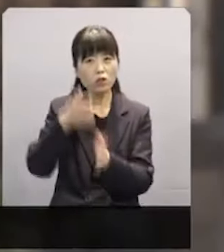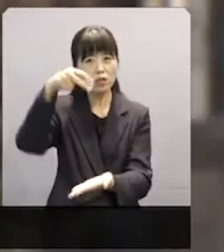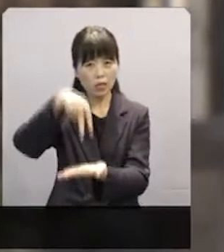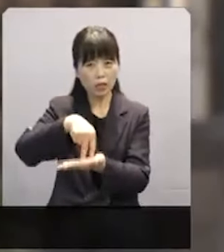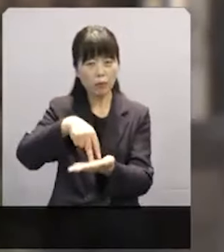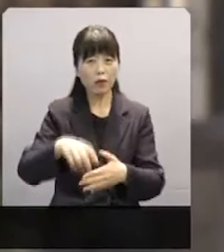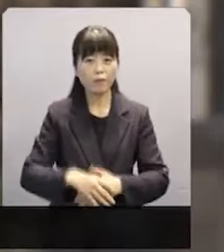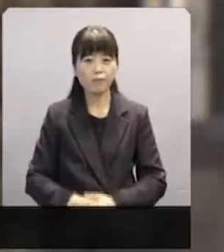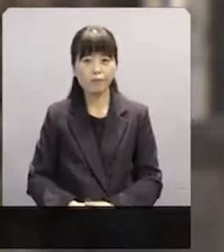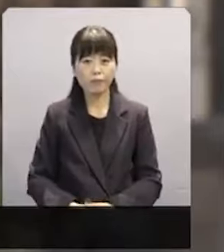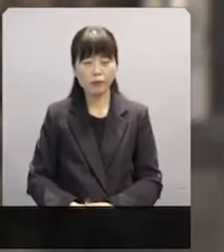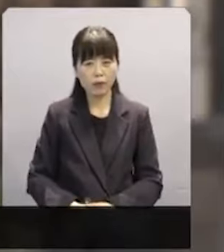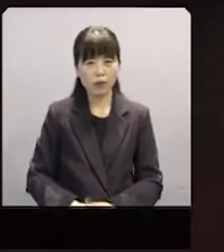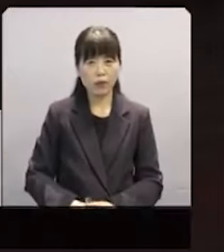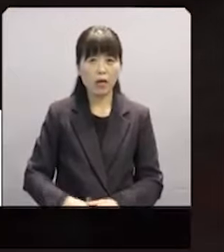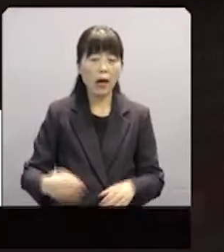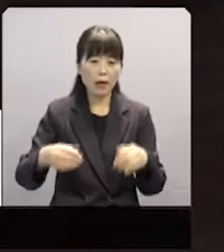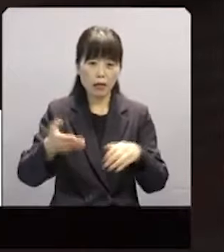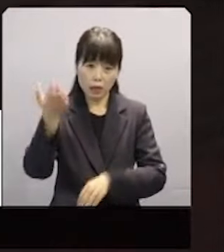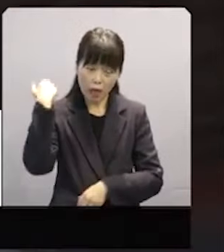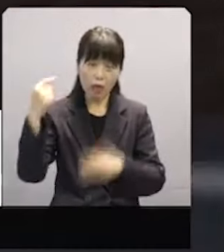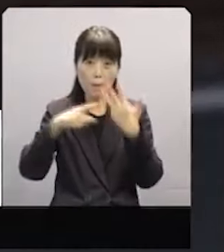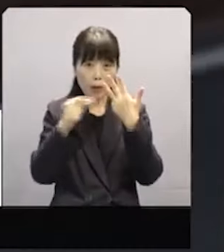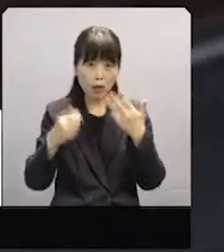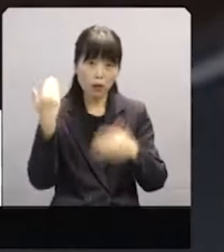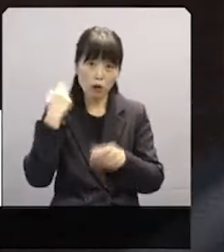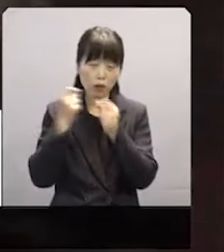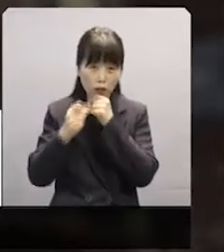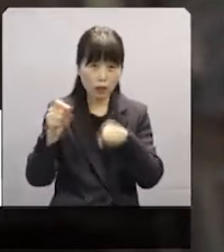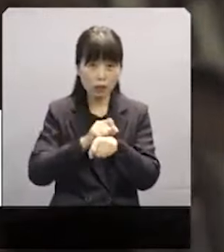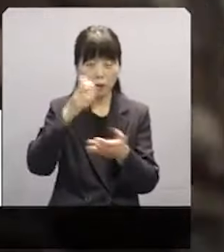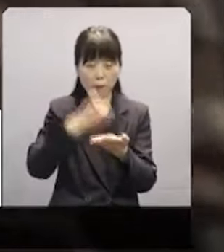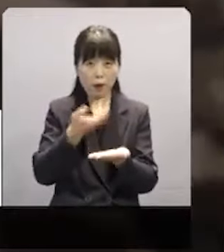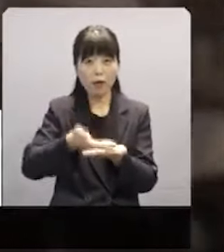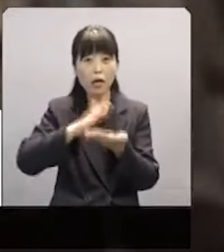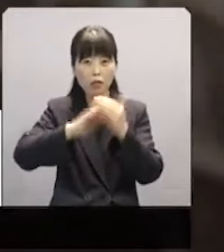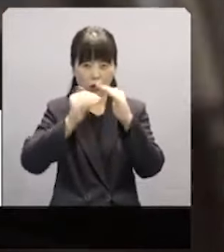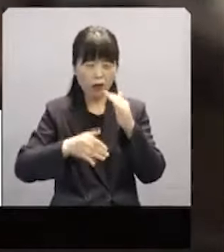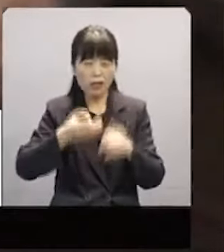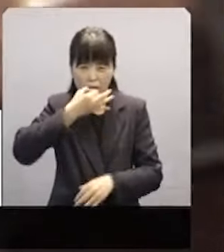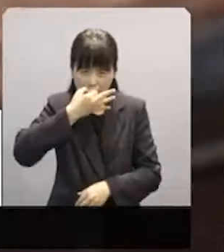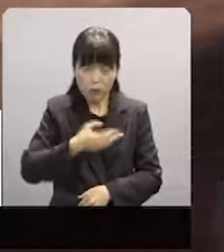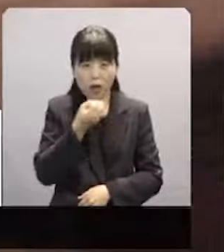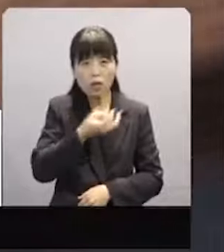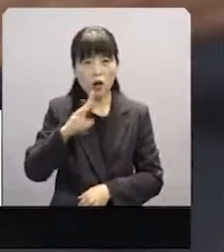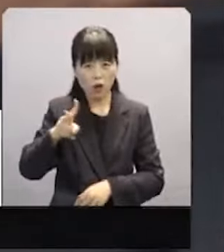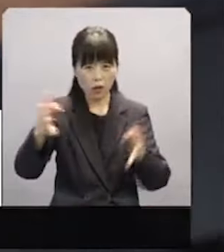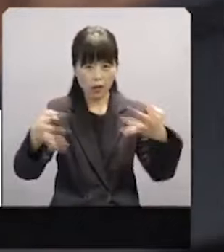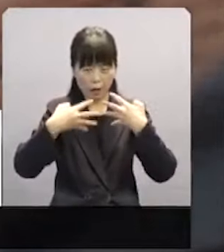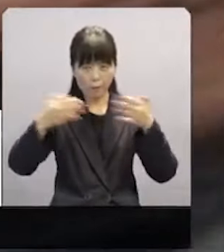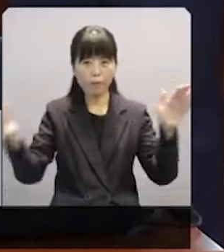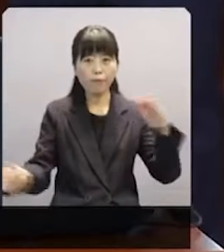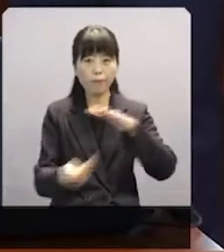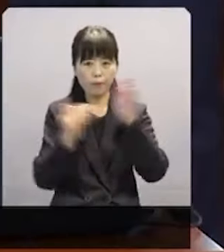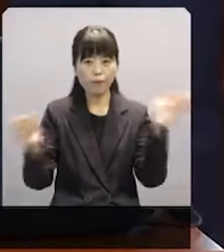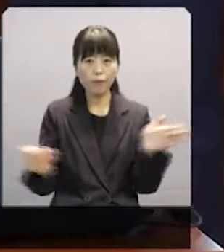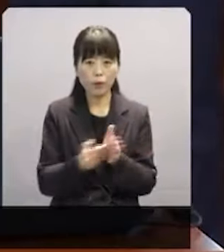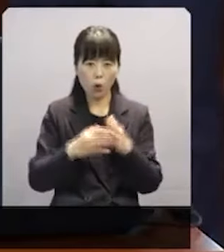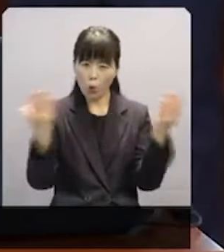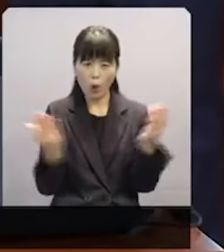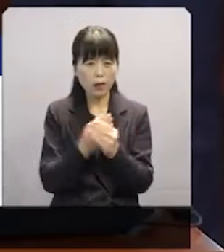입장입니다. 그나마 지난 8월 전세사기특별법 개정안은 힘겹게 여야 합의를 이뤘습니다.